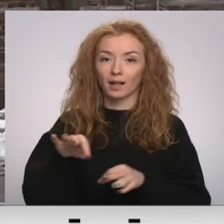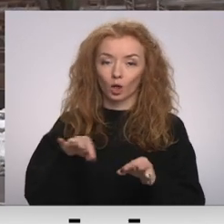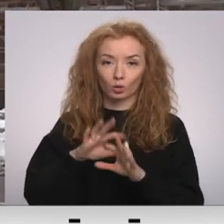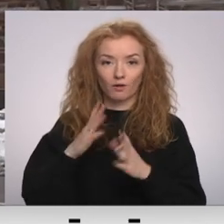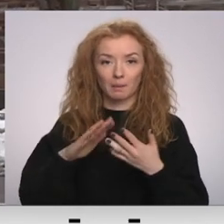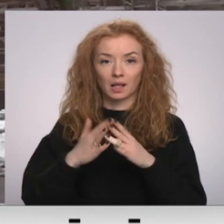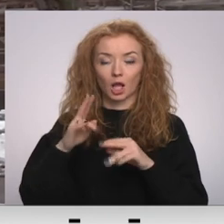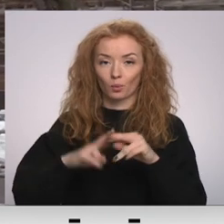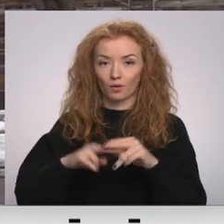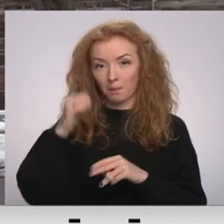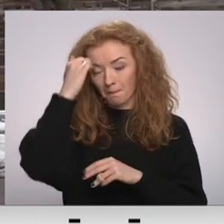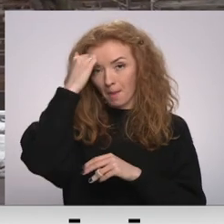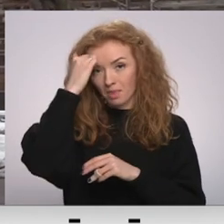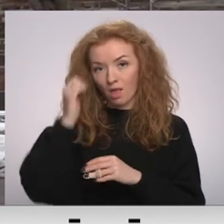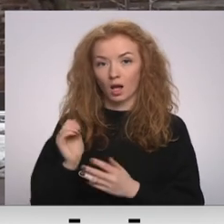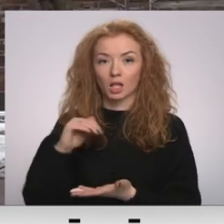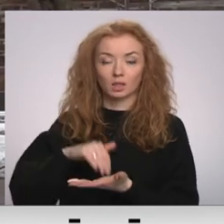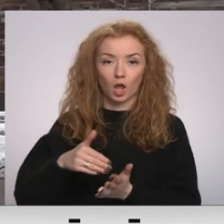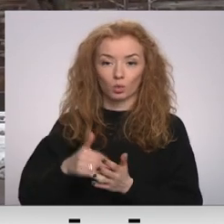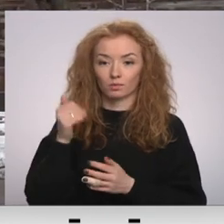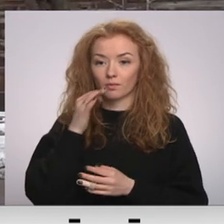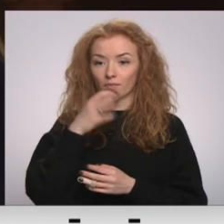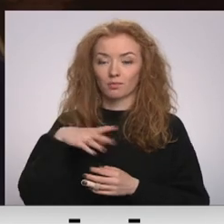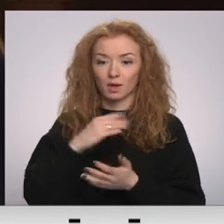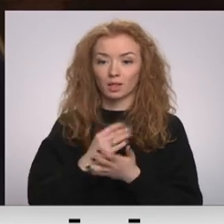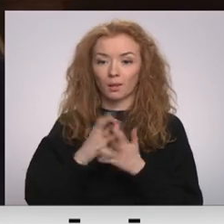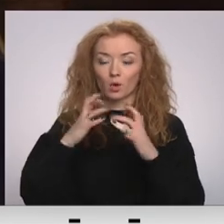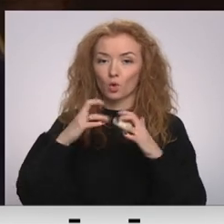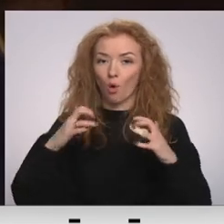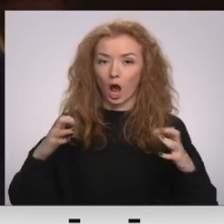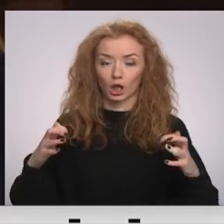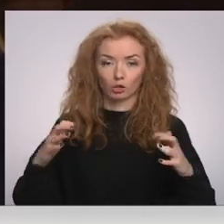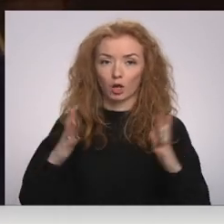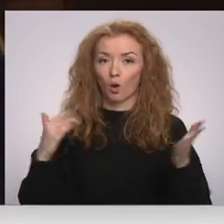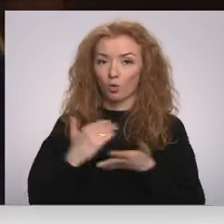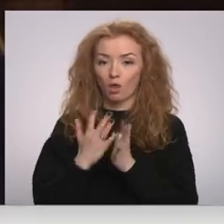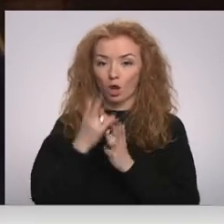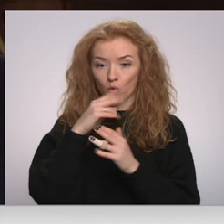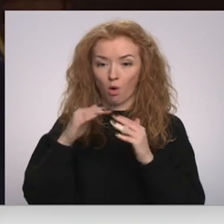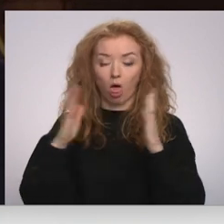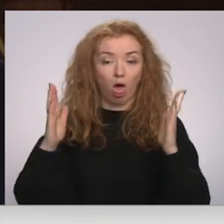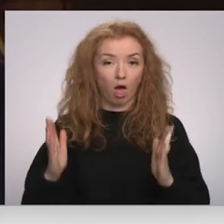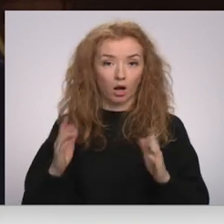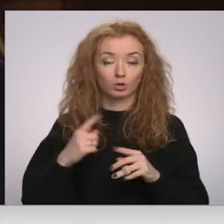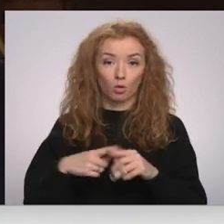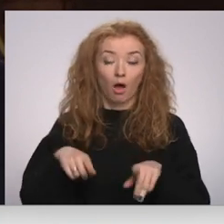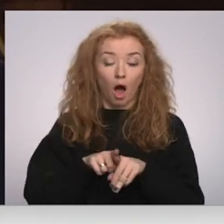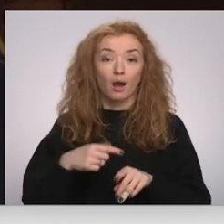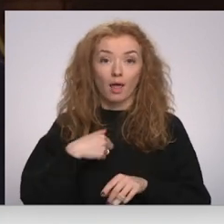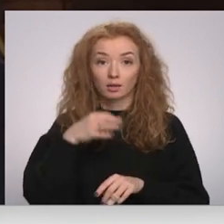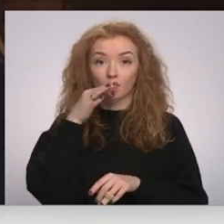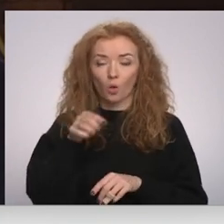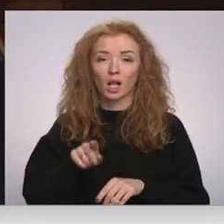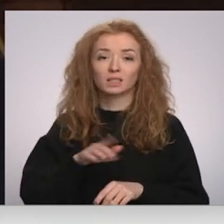pilsētu būvniecības pieminekļu status. Mēs esam noārdījuši lielāko daļu no tās ēkas, nu, kas patiesībā, nu, jā, arī es saku, nu,